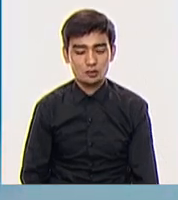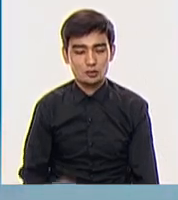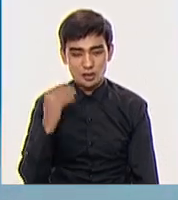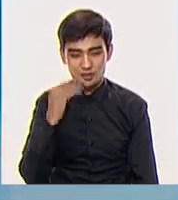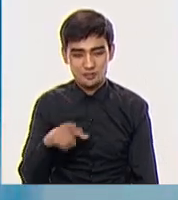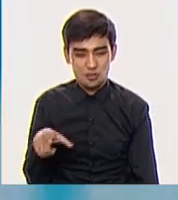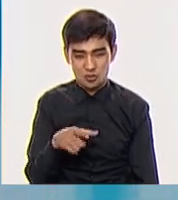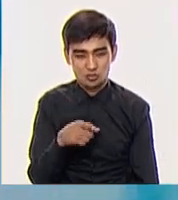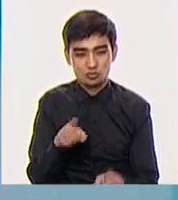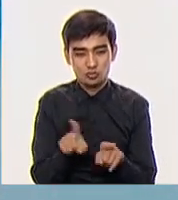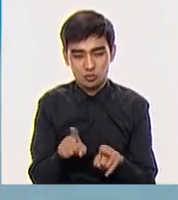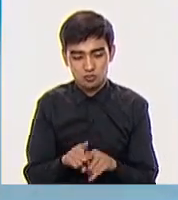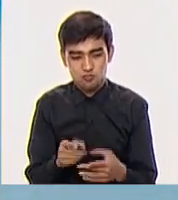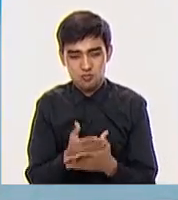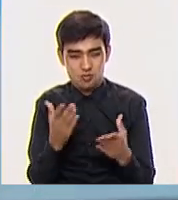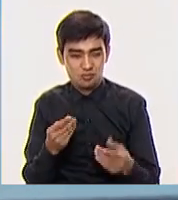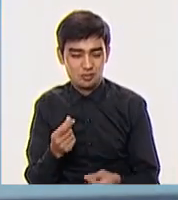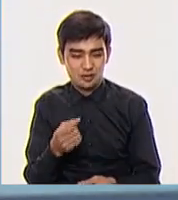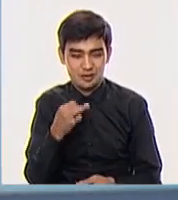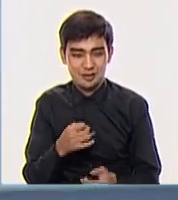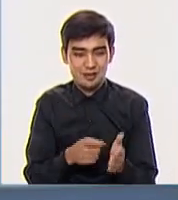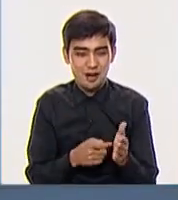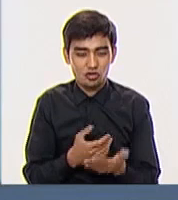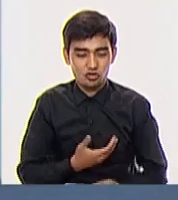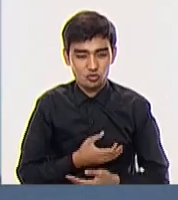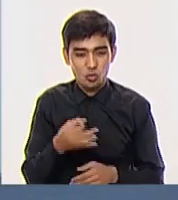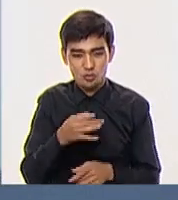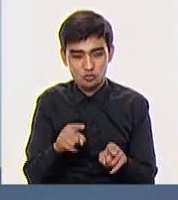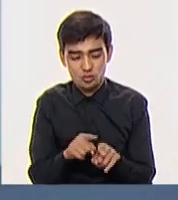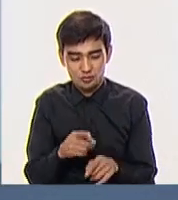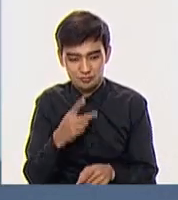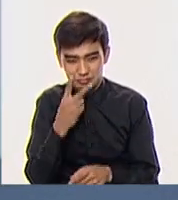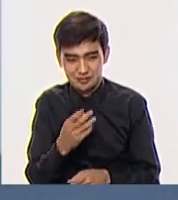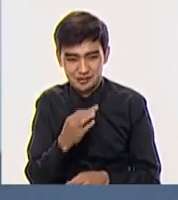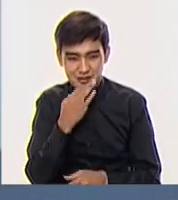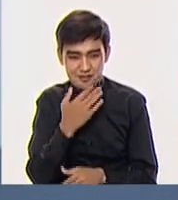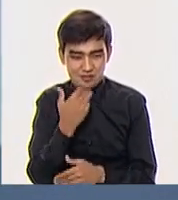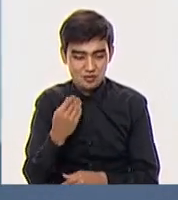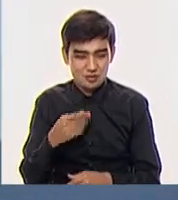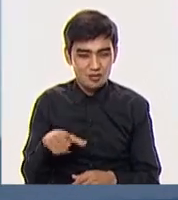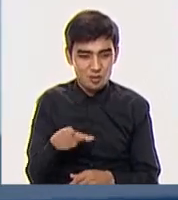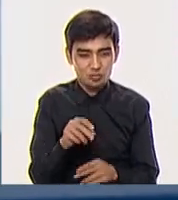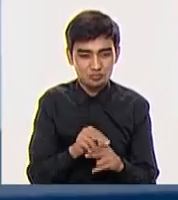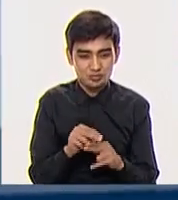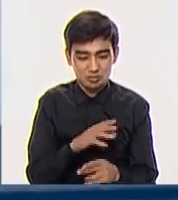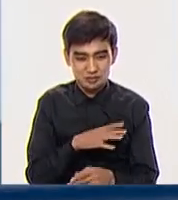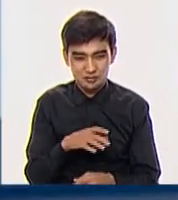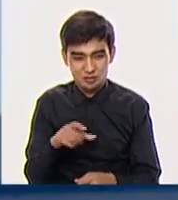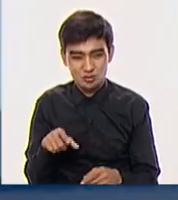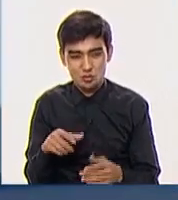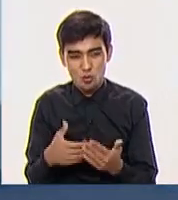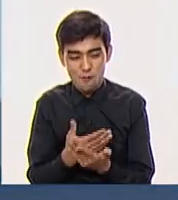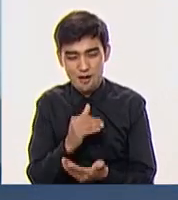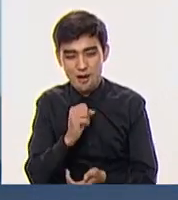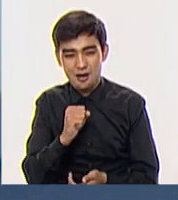Качество дорог – это тоже большие деньги. И жители Карагандинской области недовольны ремонтными работами на трассе. Новый асфальт укладывают